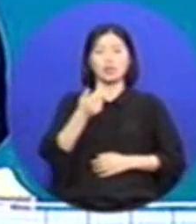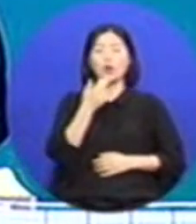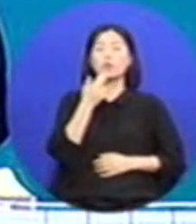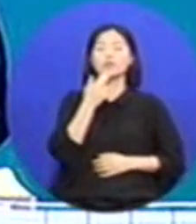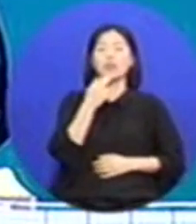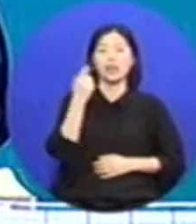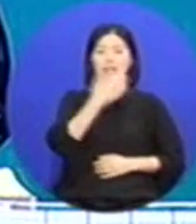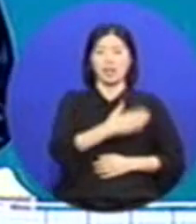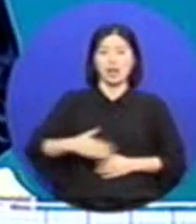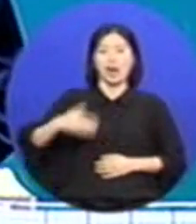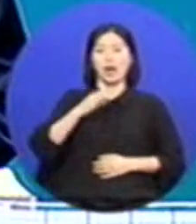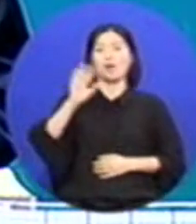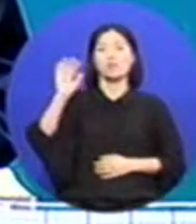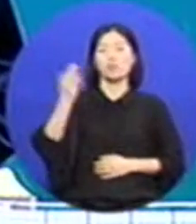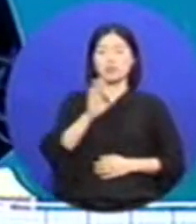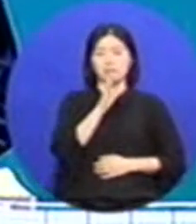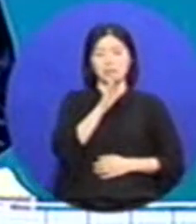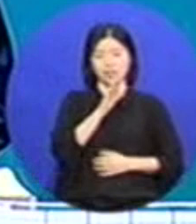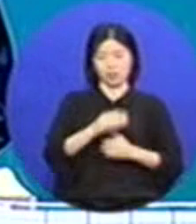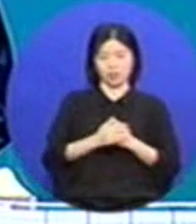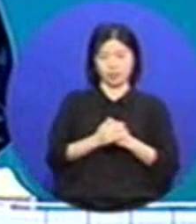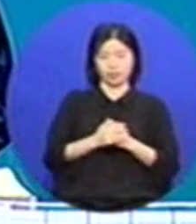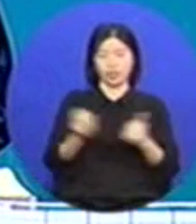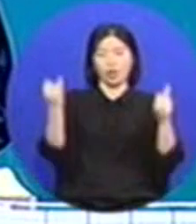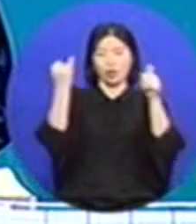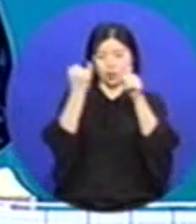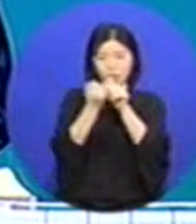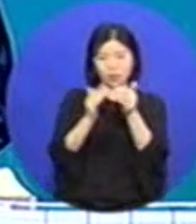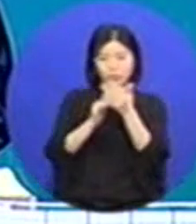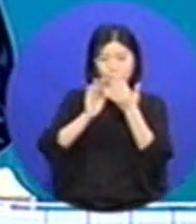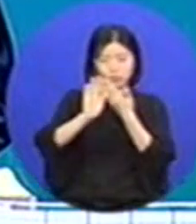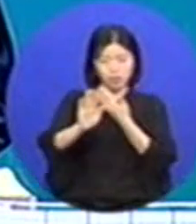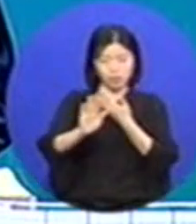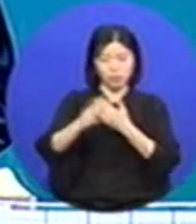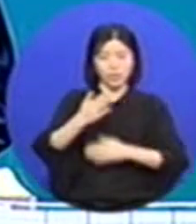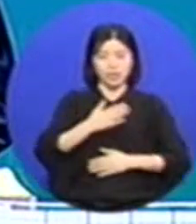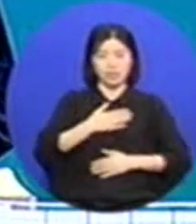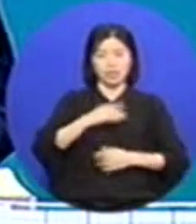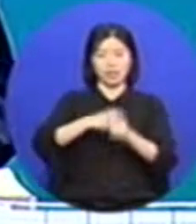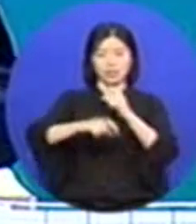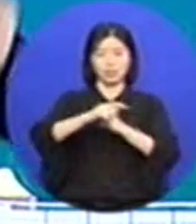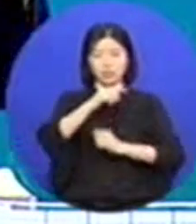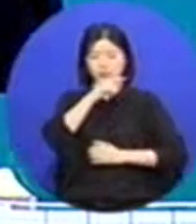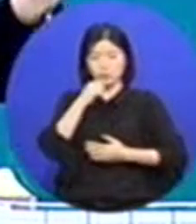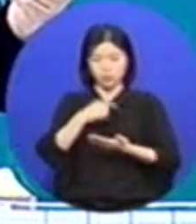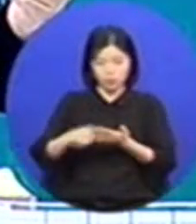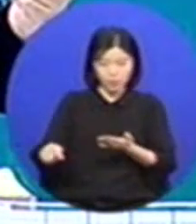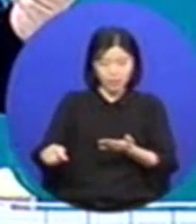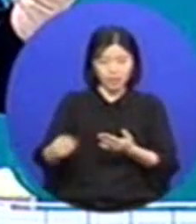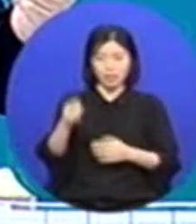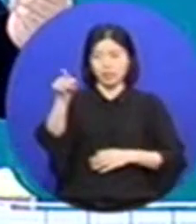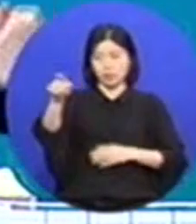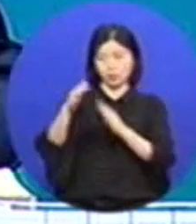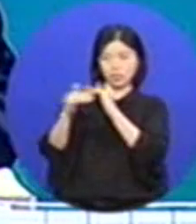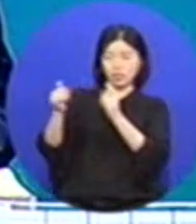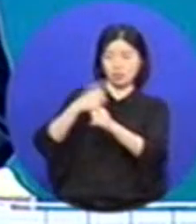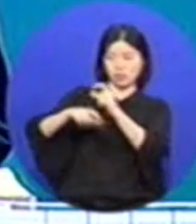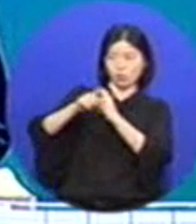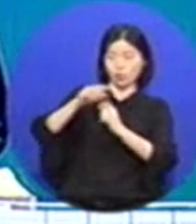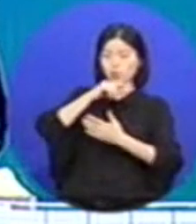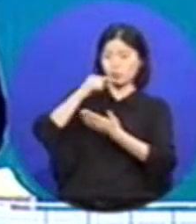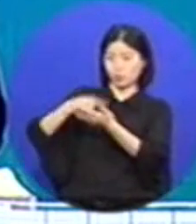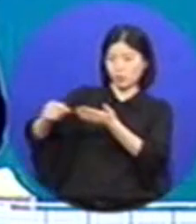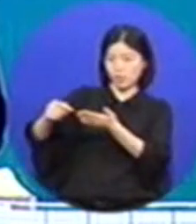그죠 여러분 결혼하고도 여전히 지금도 내가 더 손해야 저 사람이 더 손에 냐